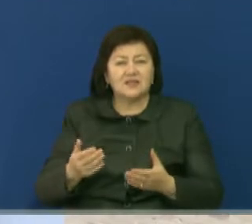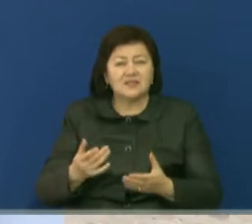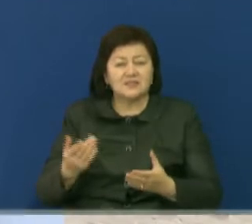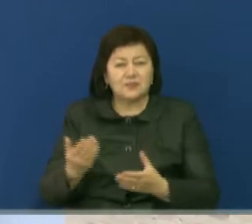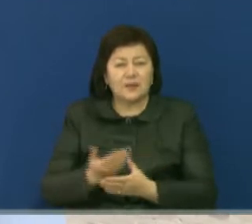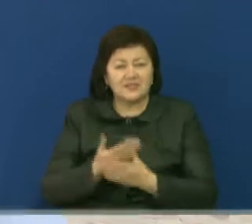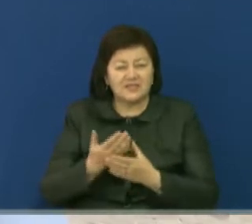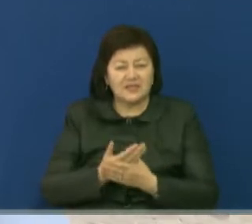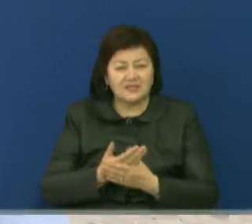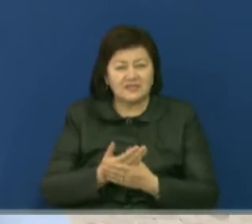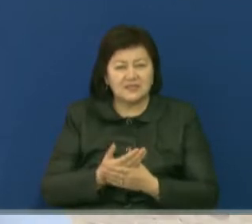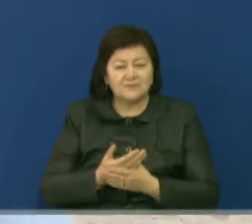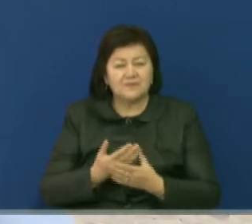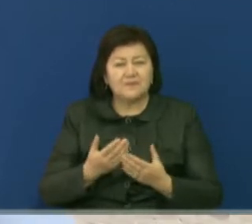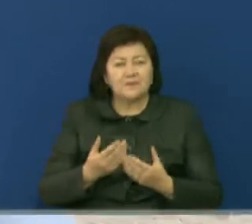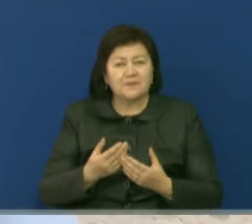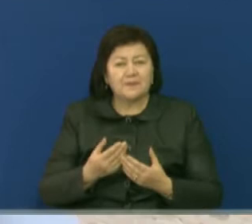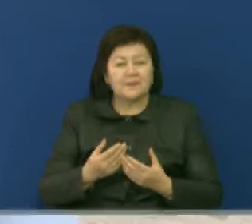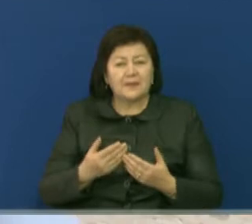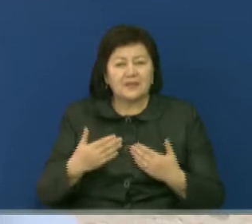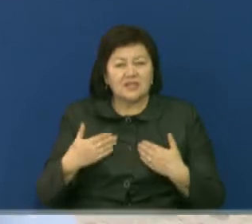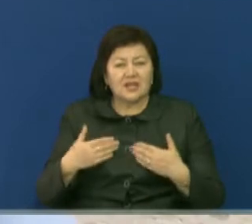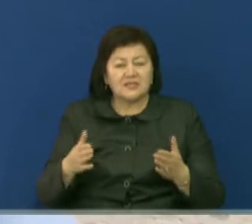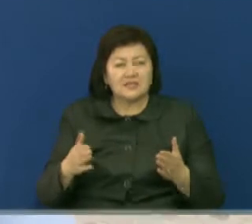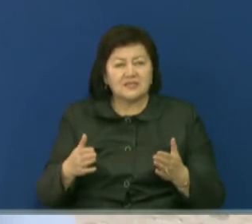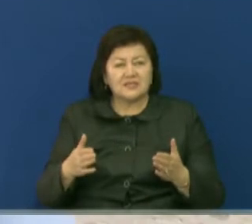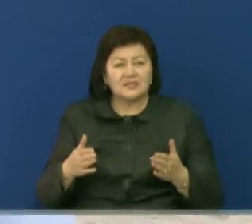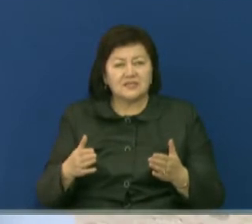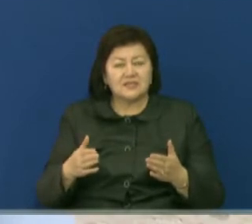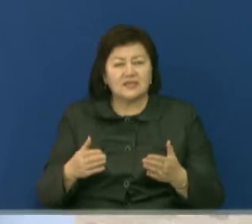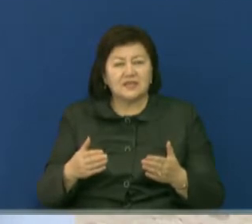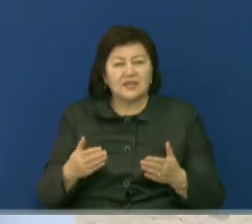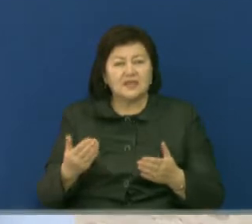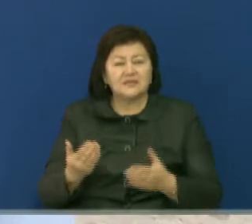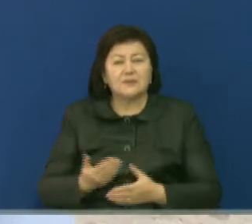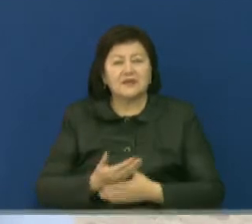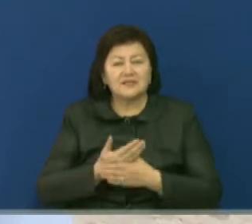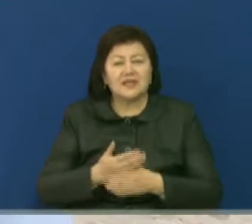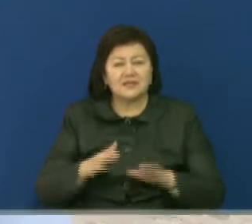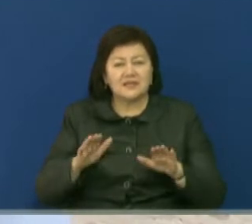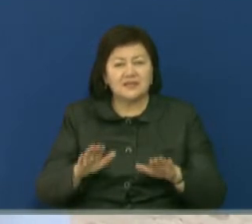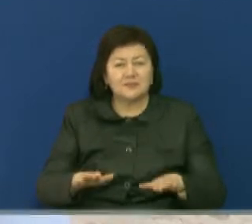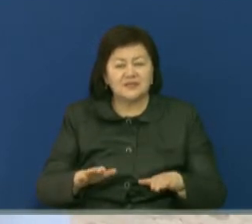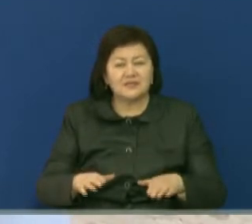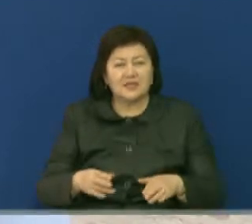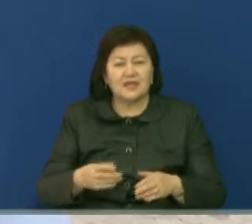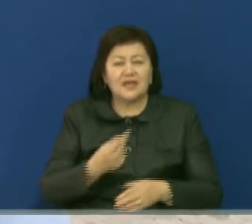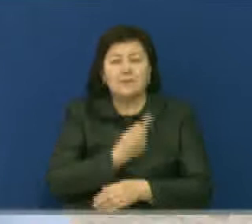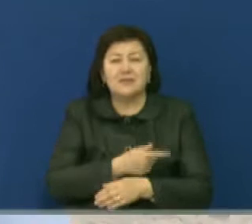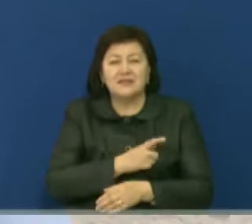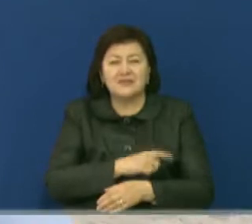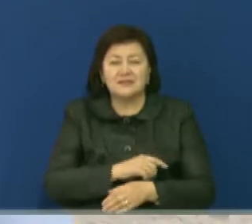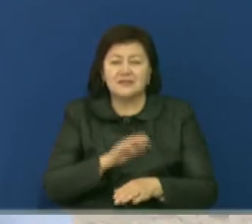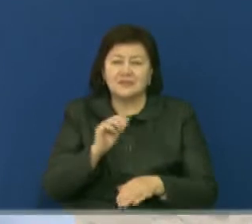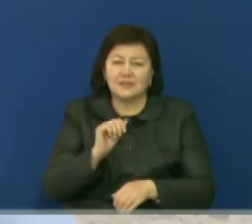на безвозмездной основе. Также должны быть открыты спасательные посты, которые включают в себя также медицинские пункты.